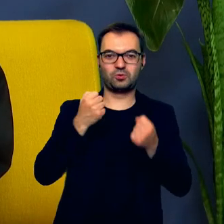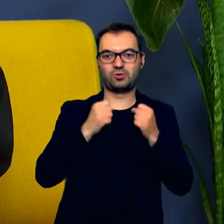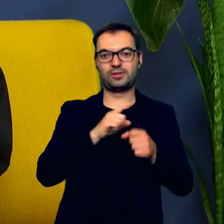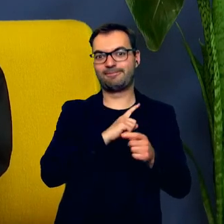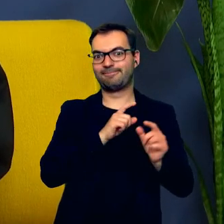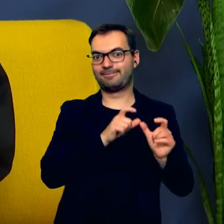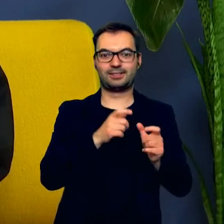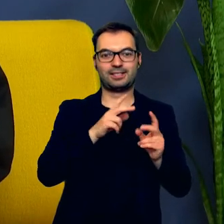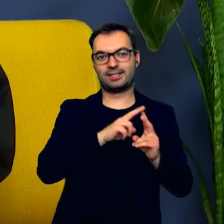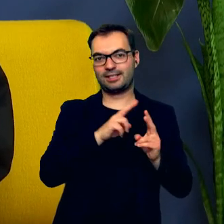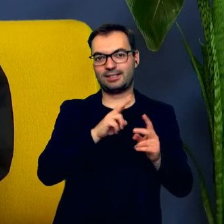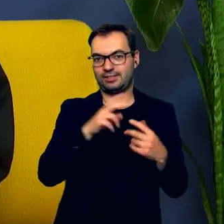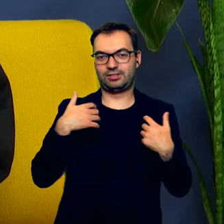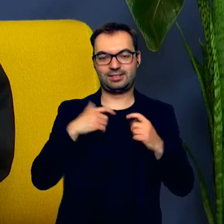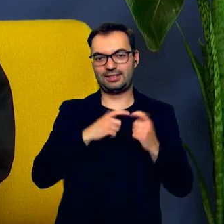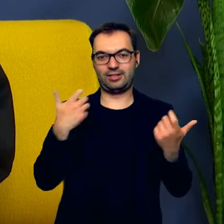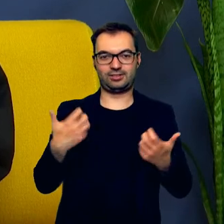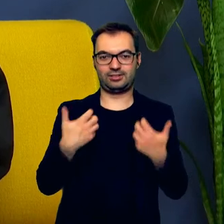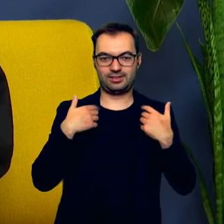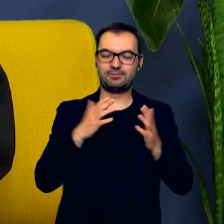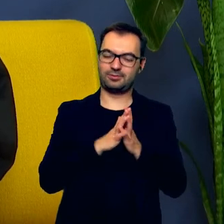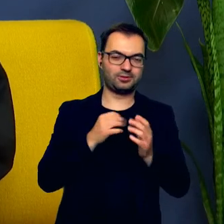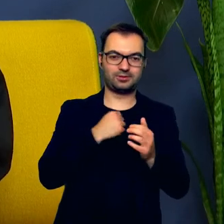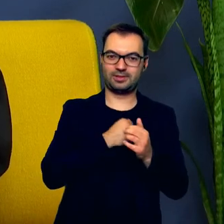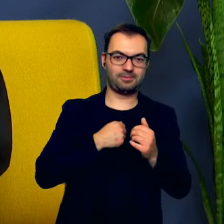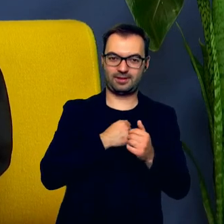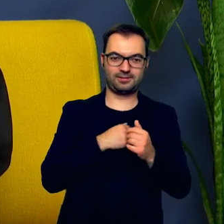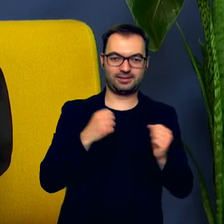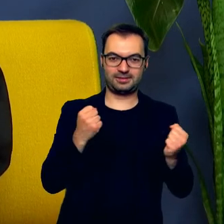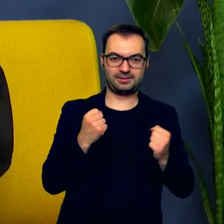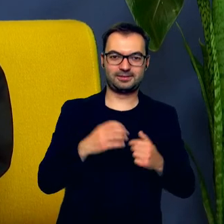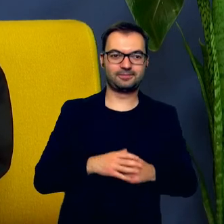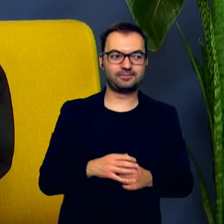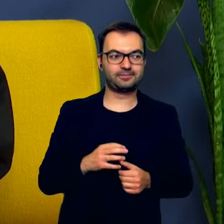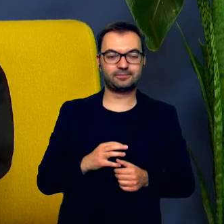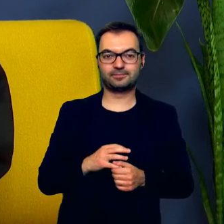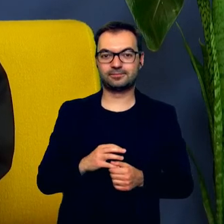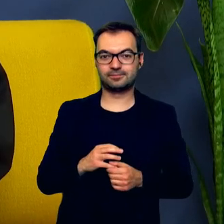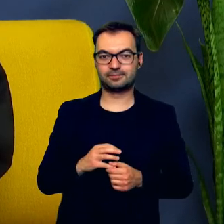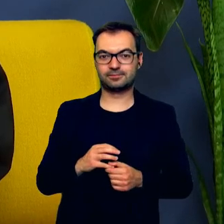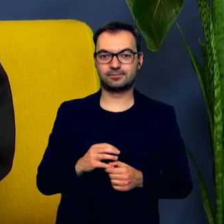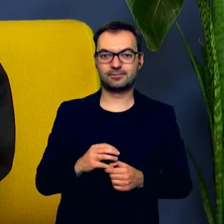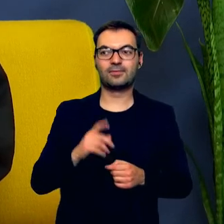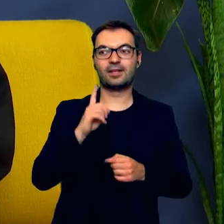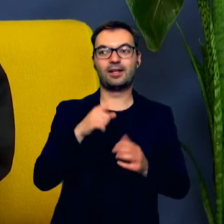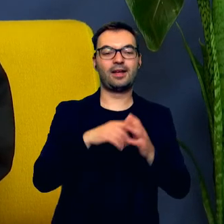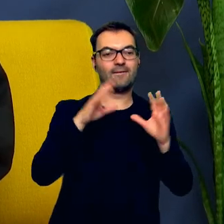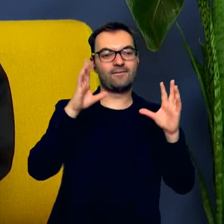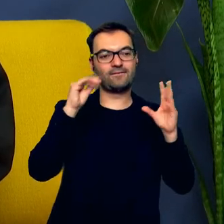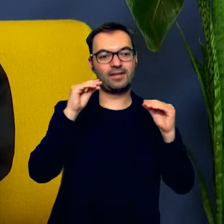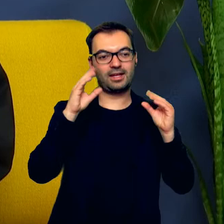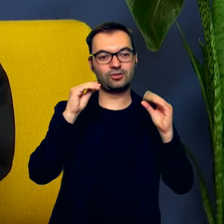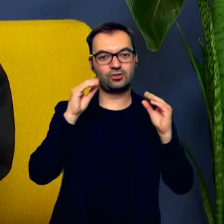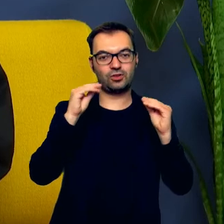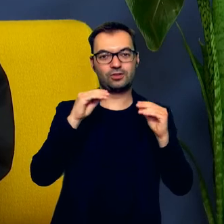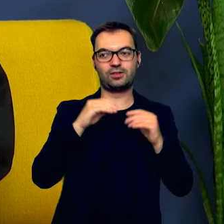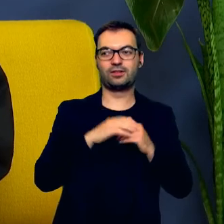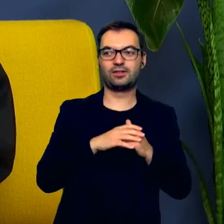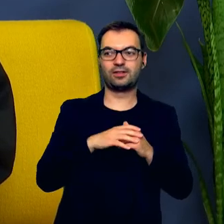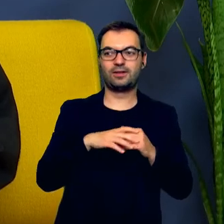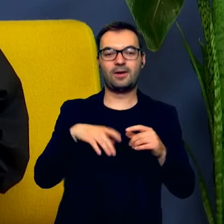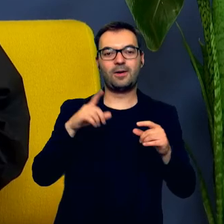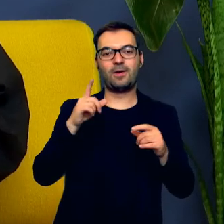jest być konsekwentnym w różnych przejawach życia, więc proszę sobie aż tak mocno tej głowy popiołem nie posypywać. Ale swoją drogą te wieczorne